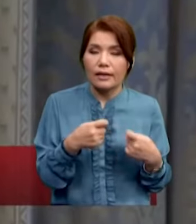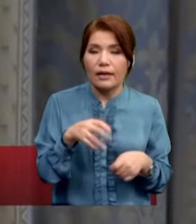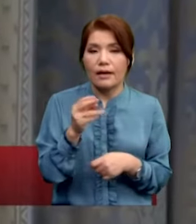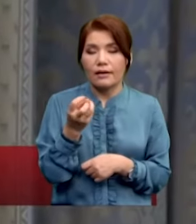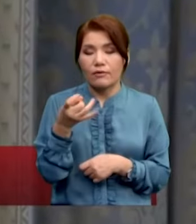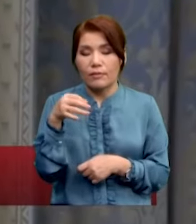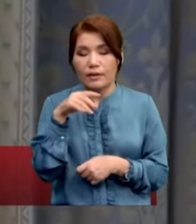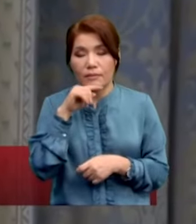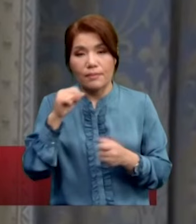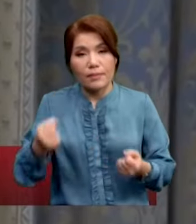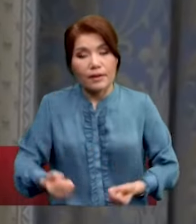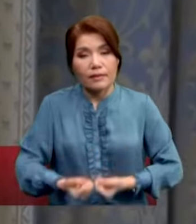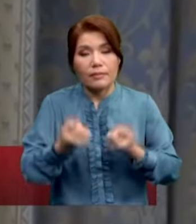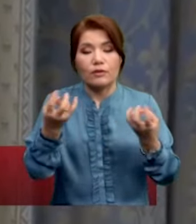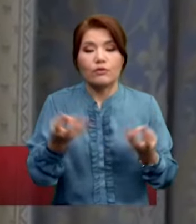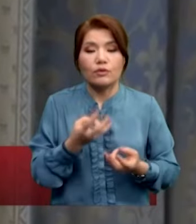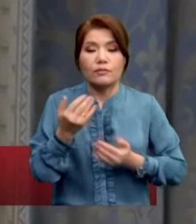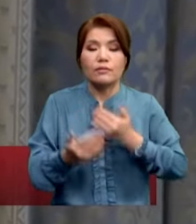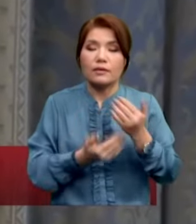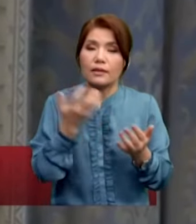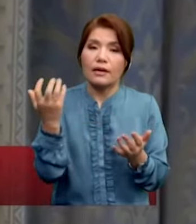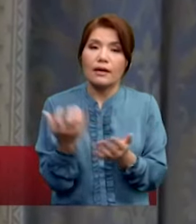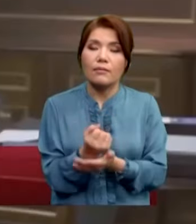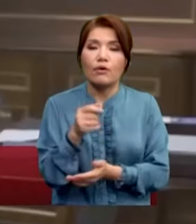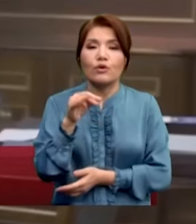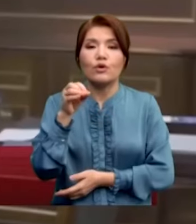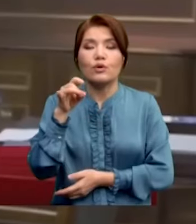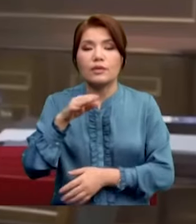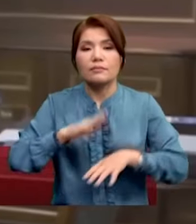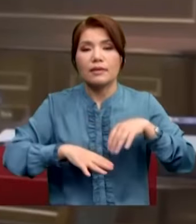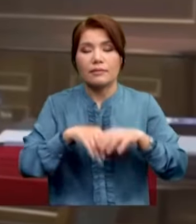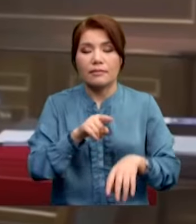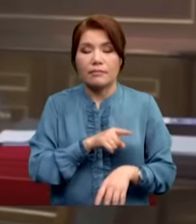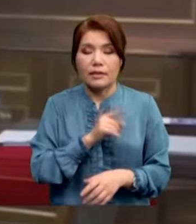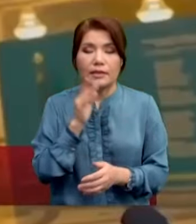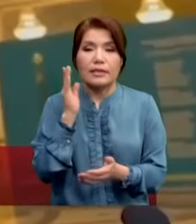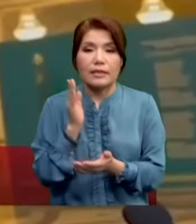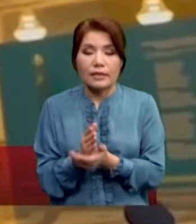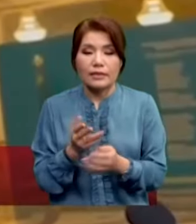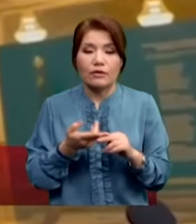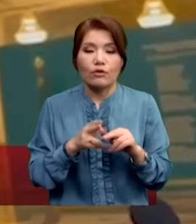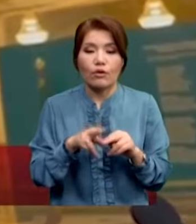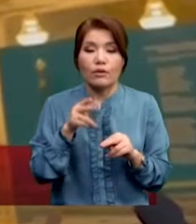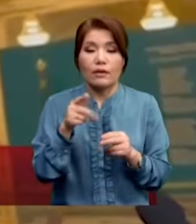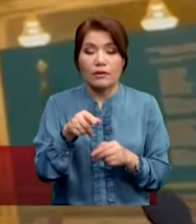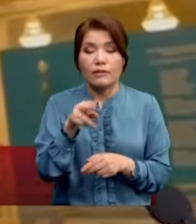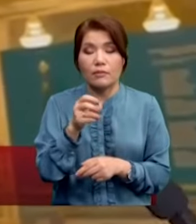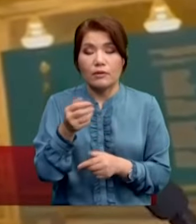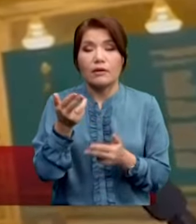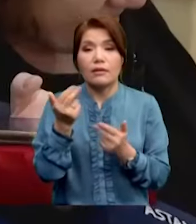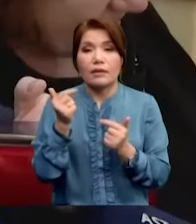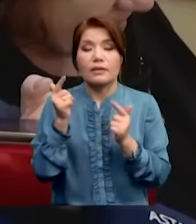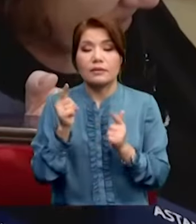нужно поднимать. Но осилит ли новый премьер с образованием юриста такие надежды? Депутаты считают, что да,